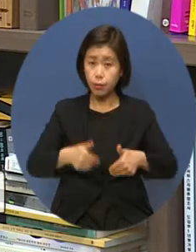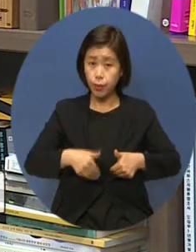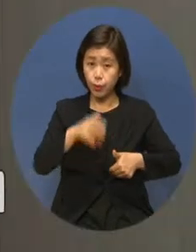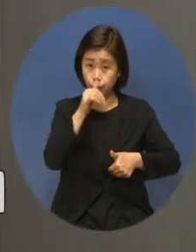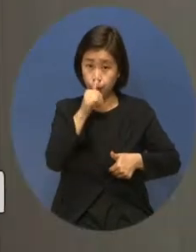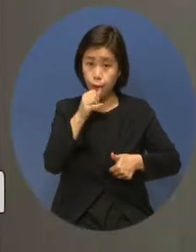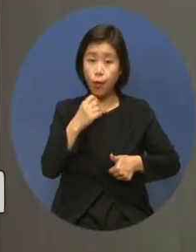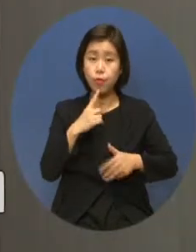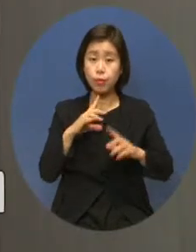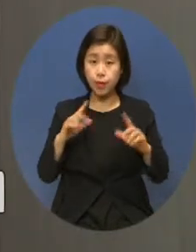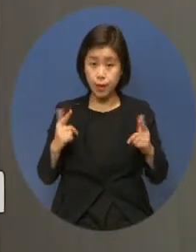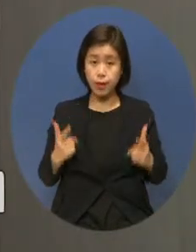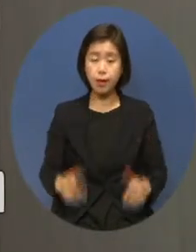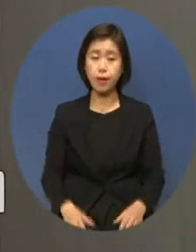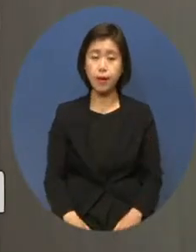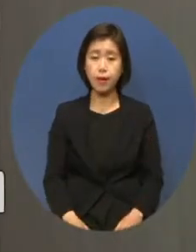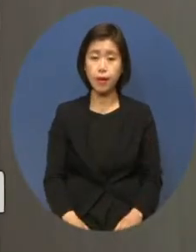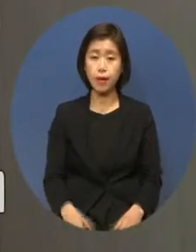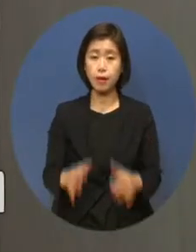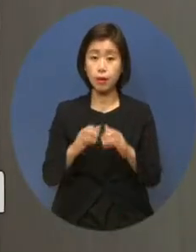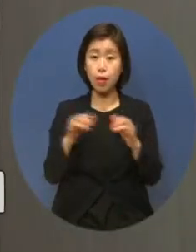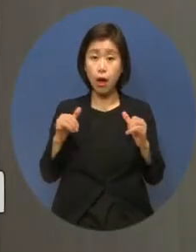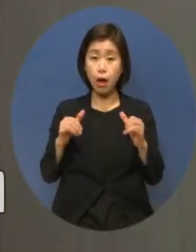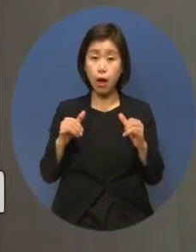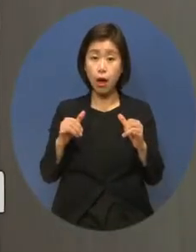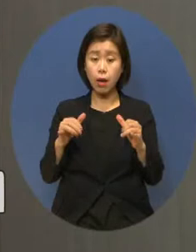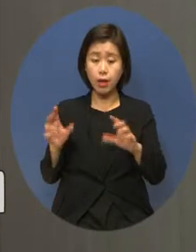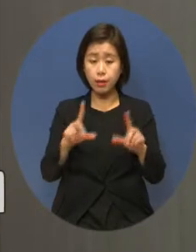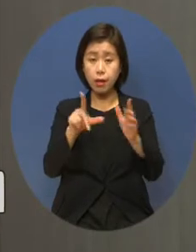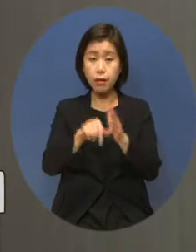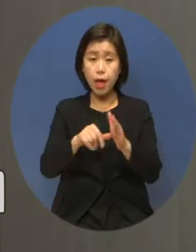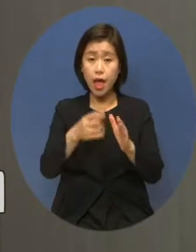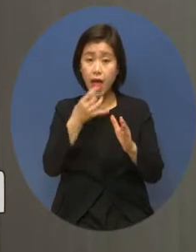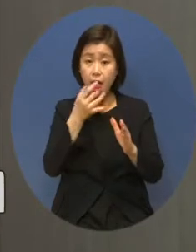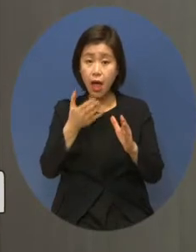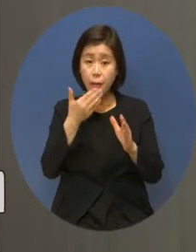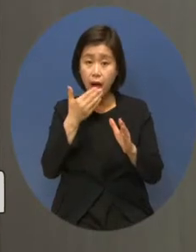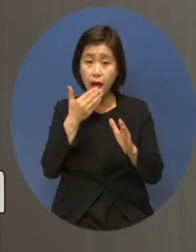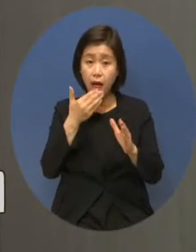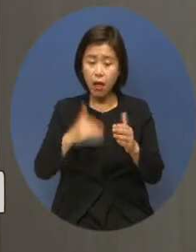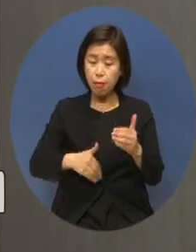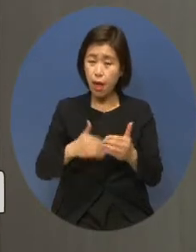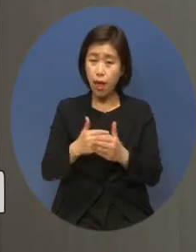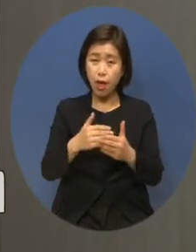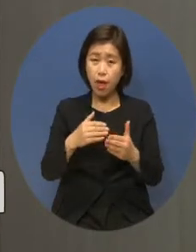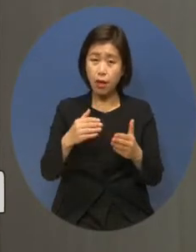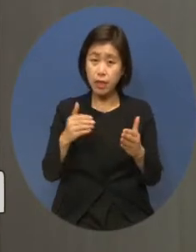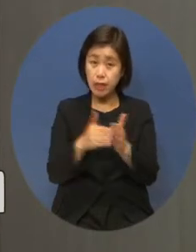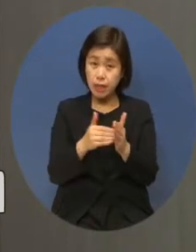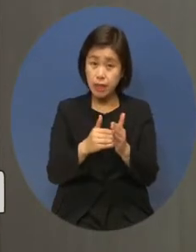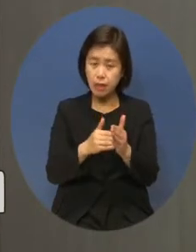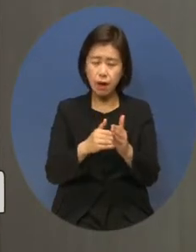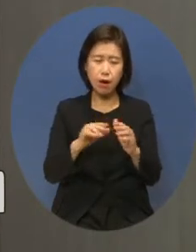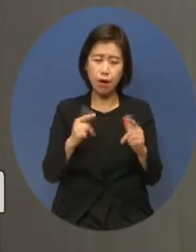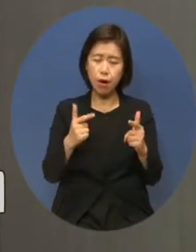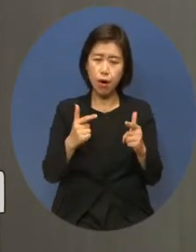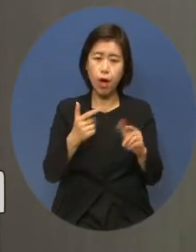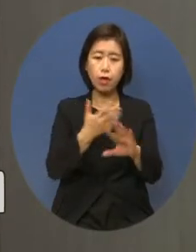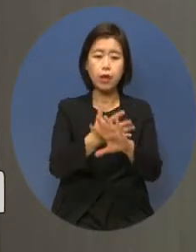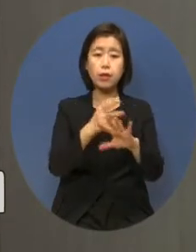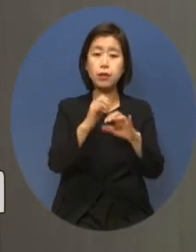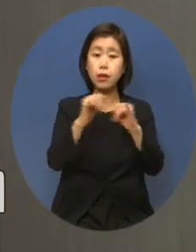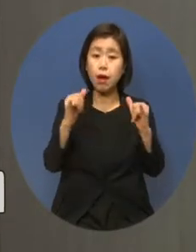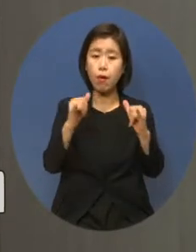뿐만 아니라 단순히 사람이 밥만으로 사는 건 아니잖아요. 그렇죠. 결국에는 관계라고 하는 것이 삶의 핵심인데 그렇다면